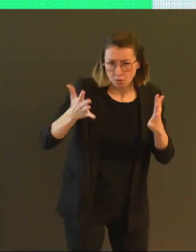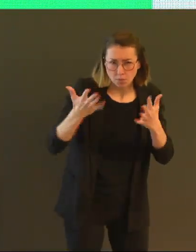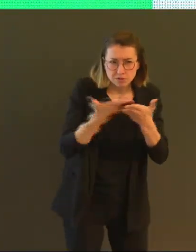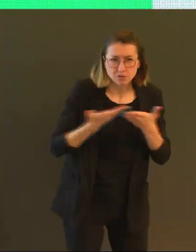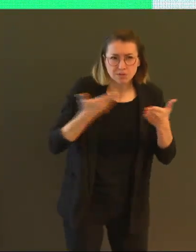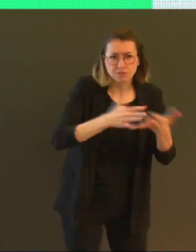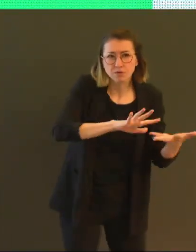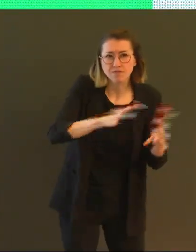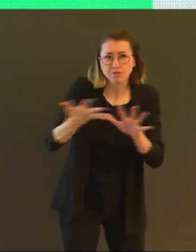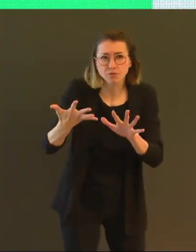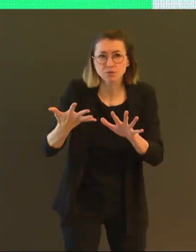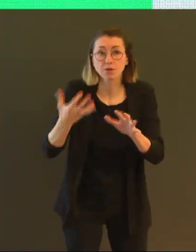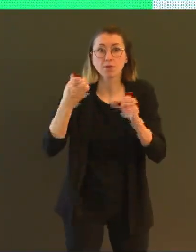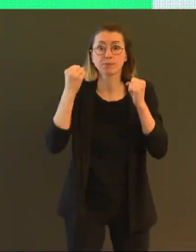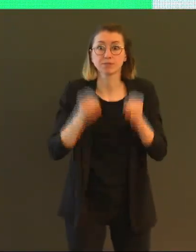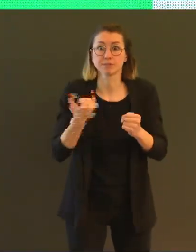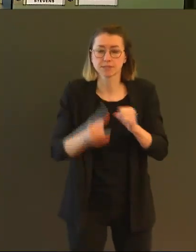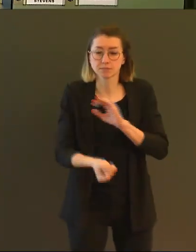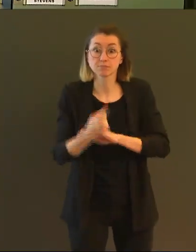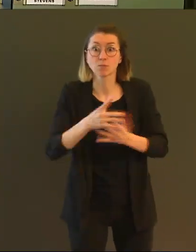voulu.